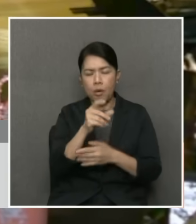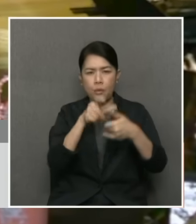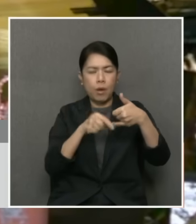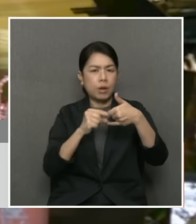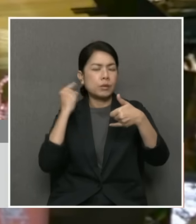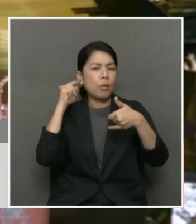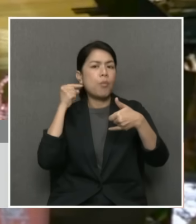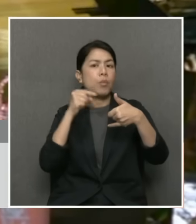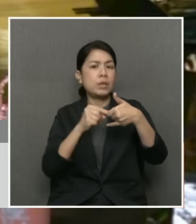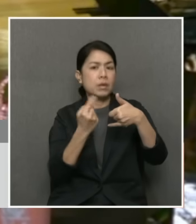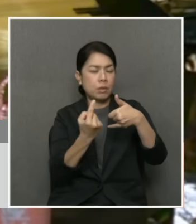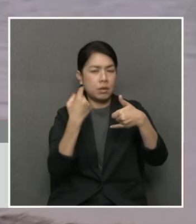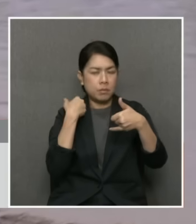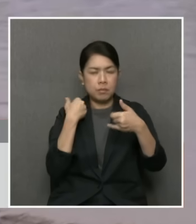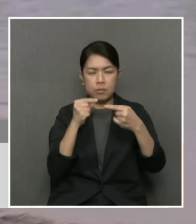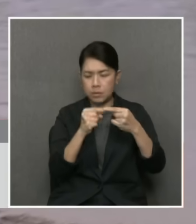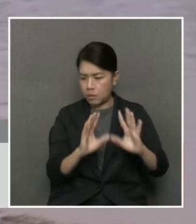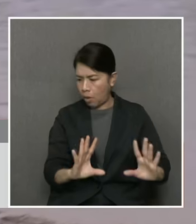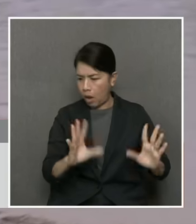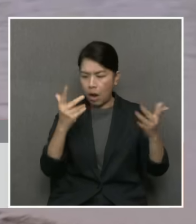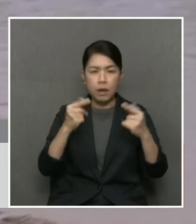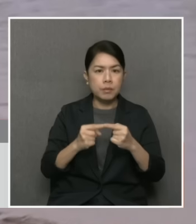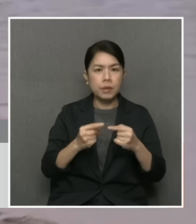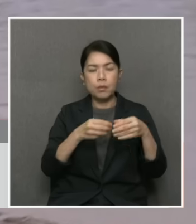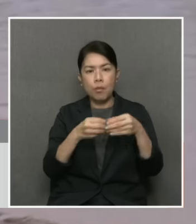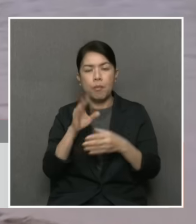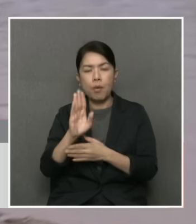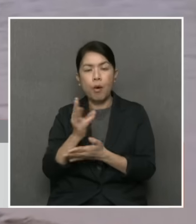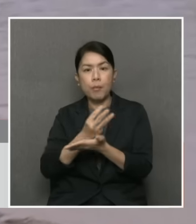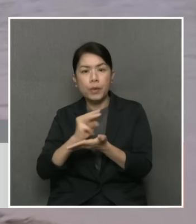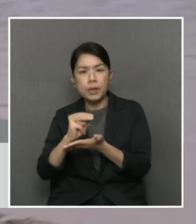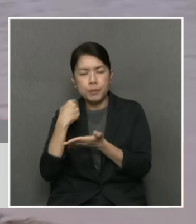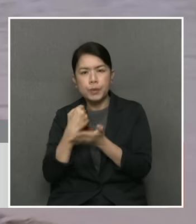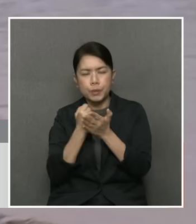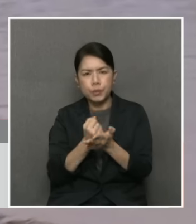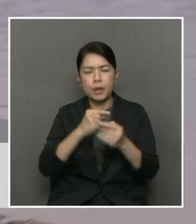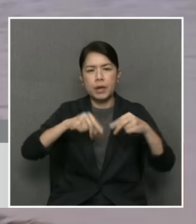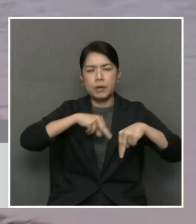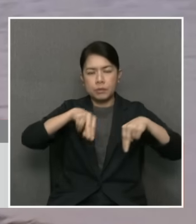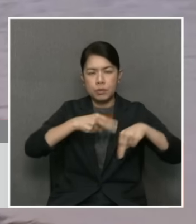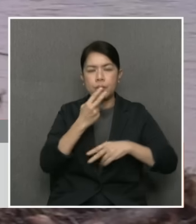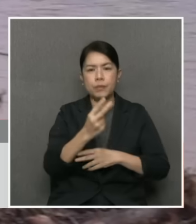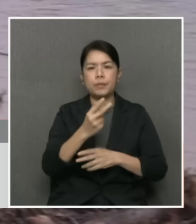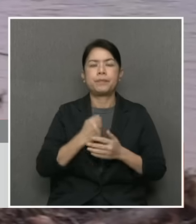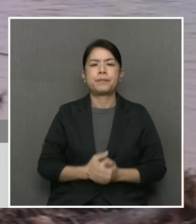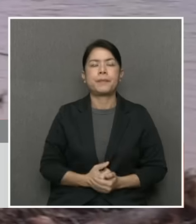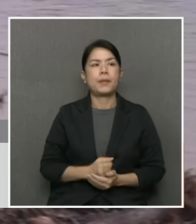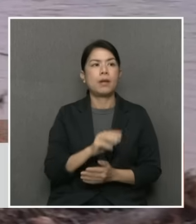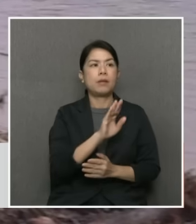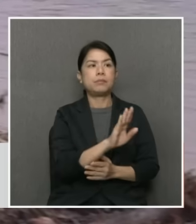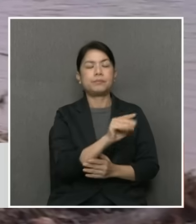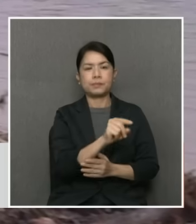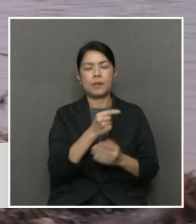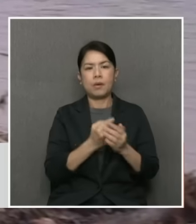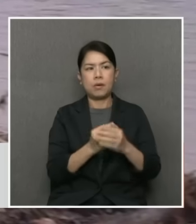ที่บ้านห้วยผาสูญหายไป 1คนทีมกู้ภัยกำลังค้นหาอย่างเร่งด่วนแล้วค่ะส่วนที่สะพานซูตอง